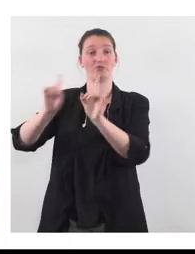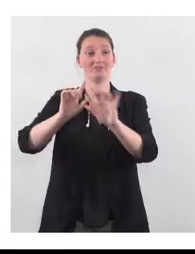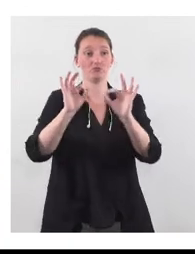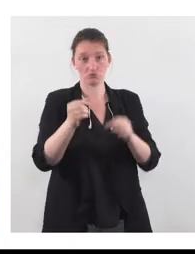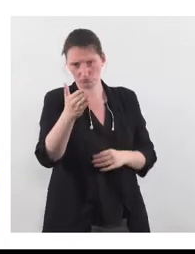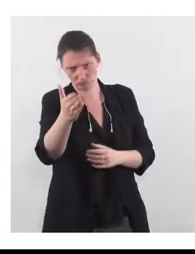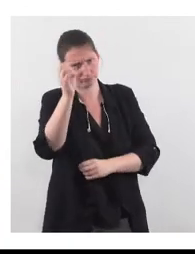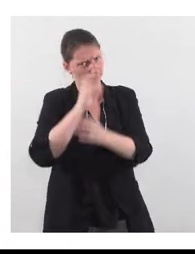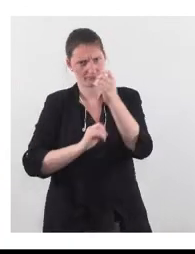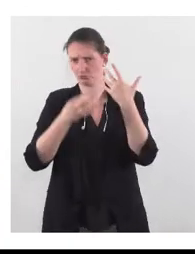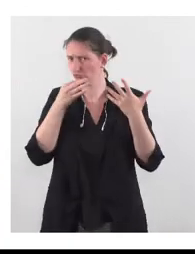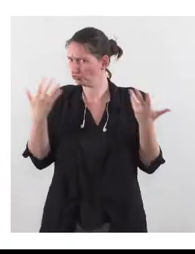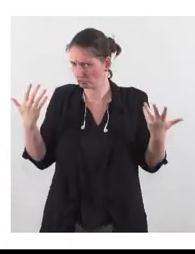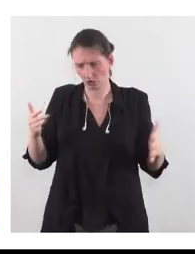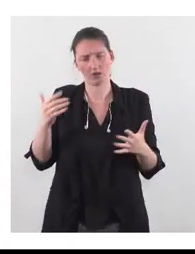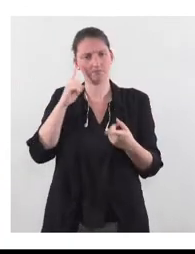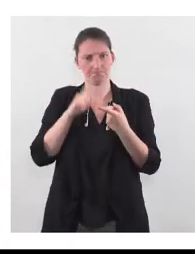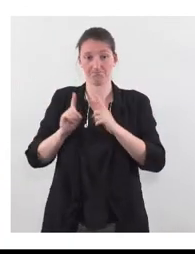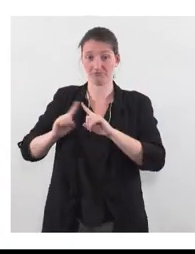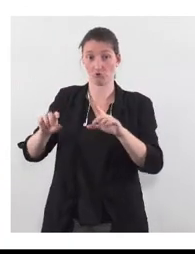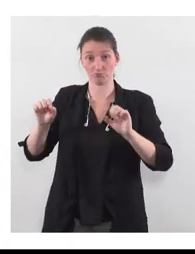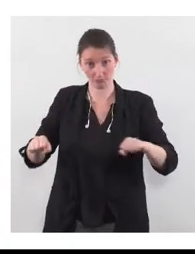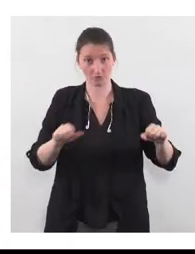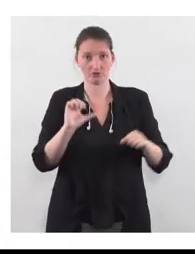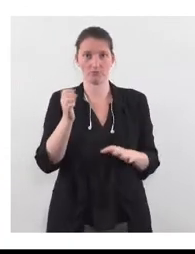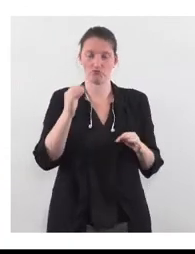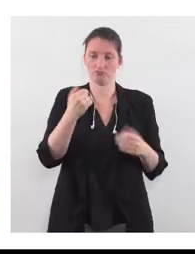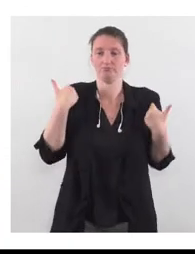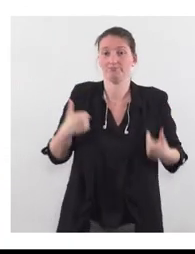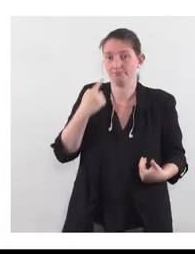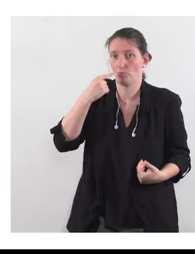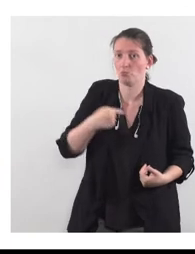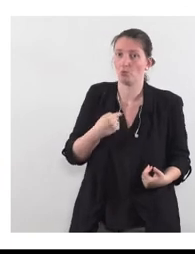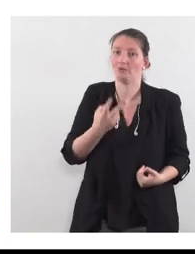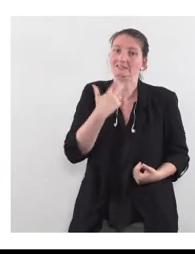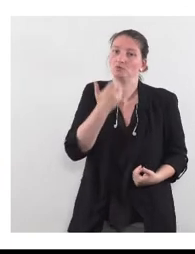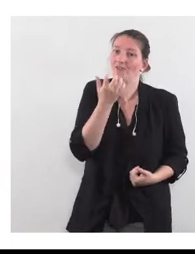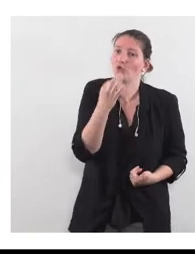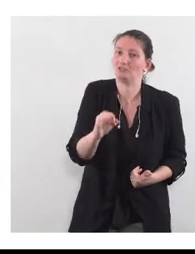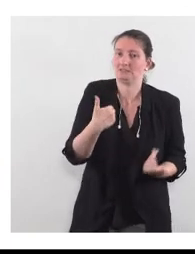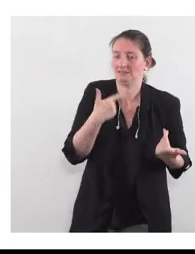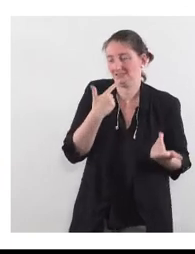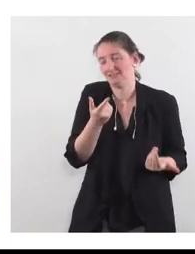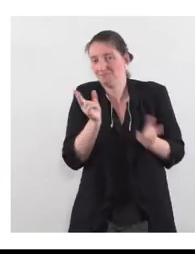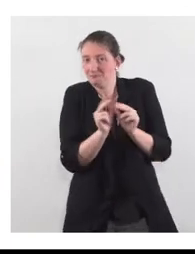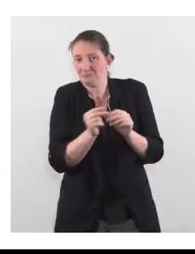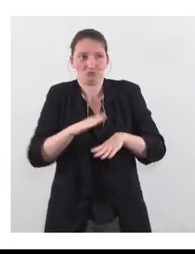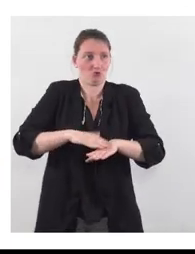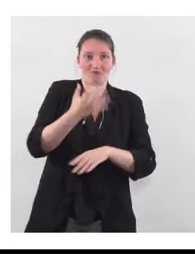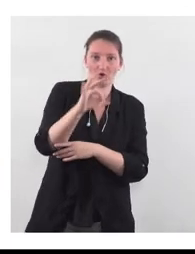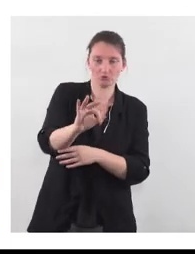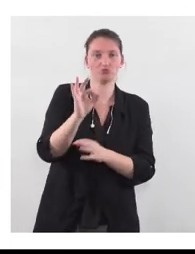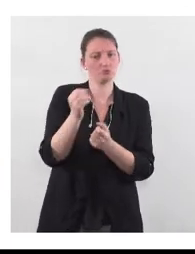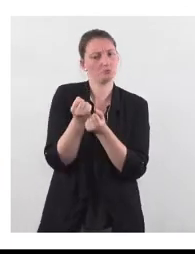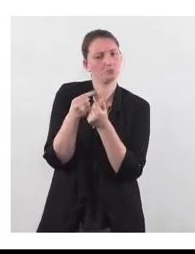l'avez énoncé. En tout cas, pour la France, donc moi je parle pour la France étant citoyenne française, il y a quelques mesures